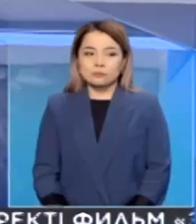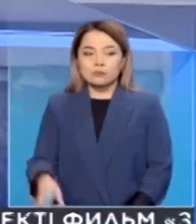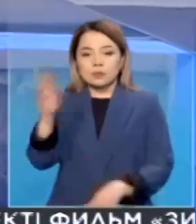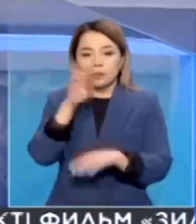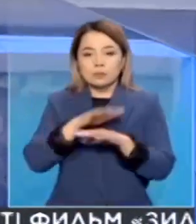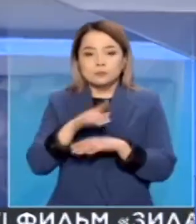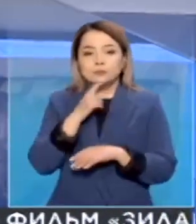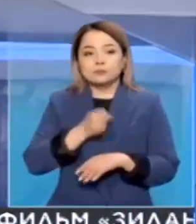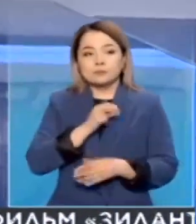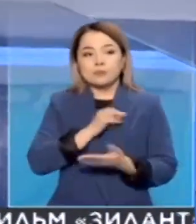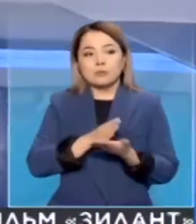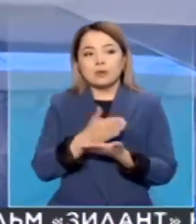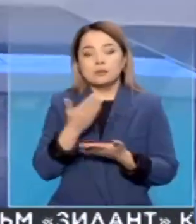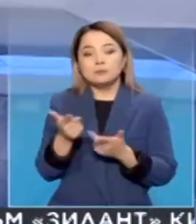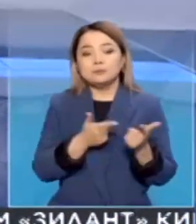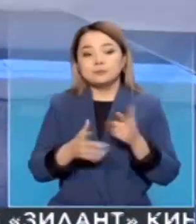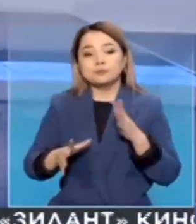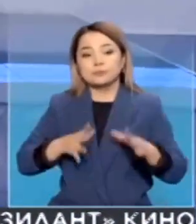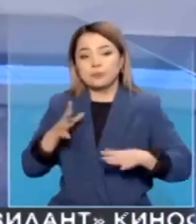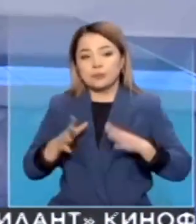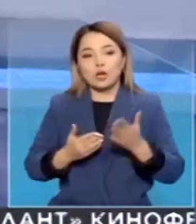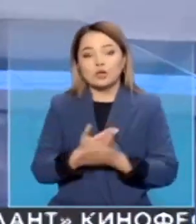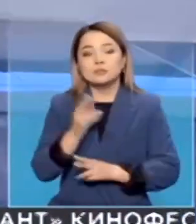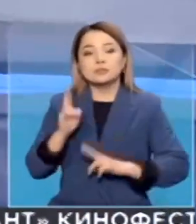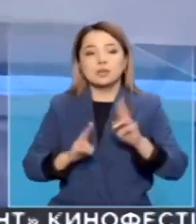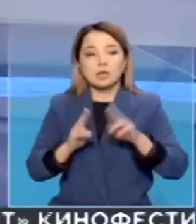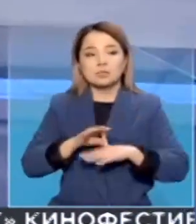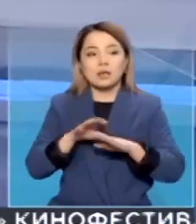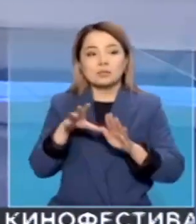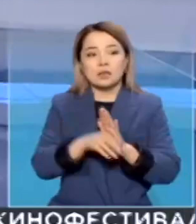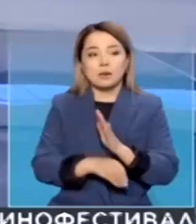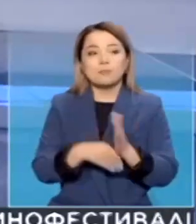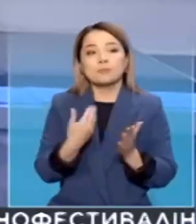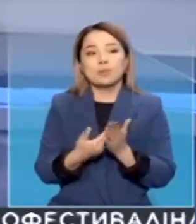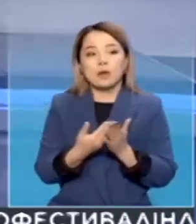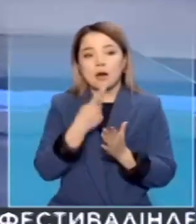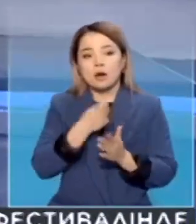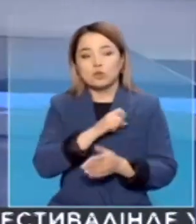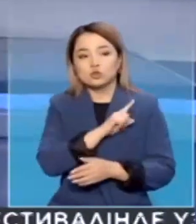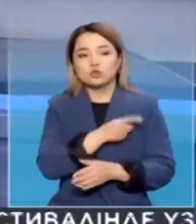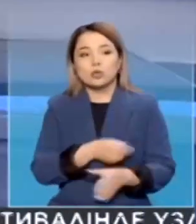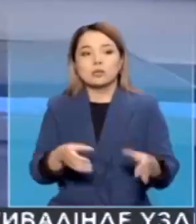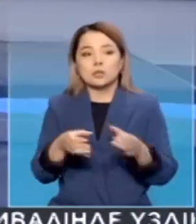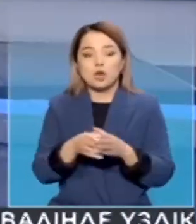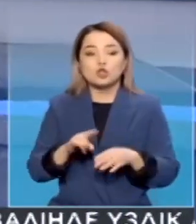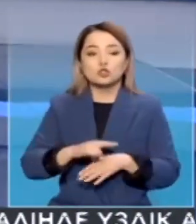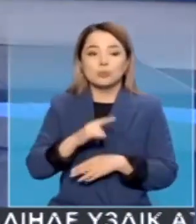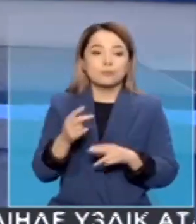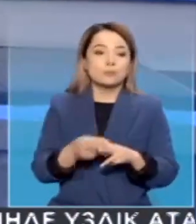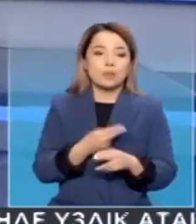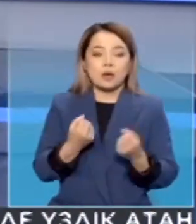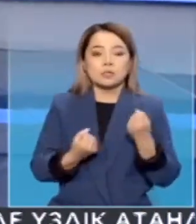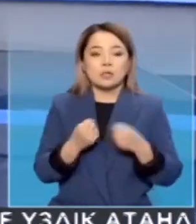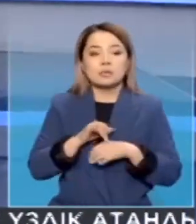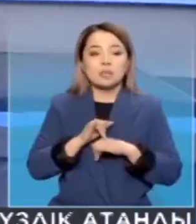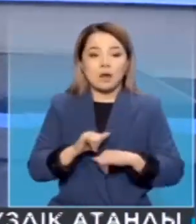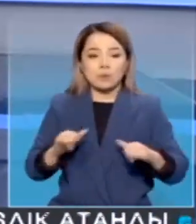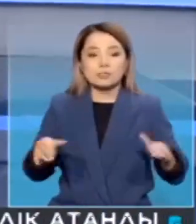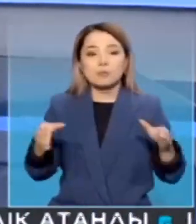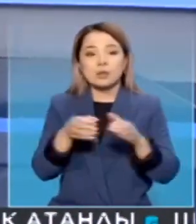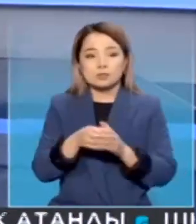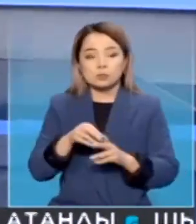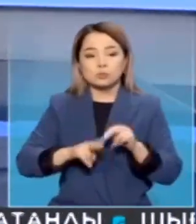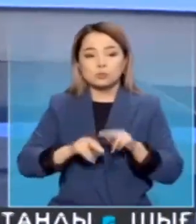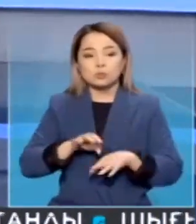елімізде әскери қызметкерлерді даярлаудың жаңа тәсілдері енгізіліп жатыр. Мәселен, қарулы күштер құрамында ұшқышсыз авиацияны дамыту департаменті